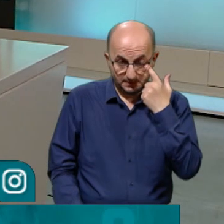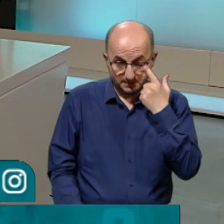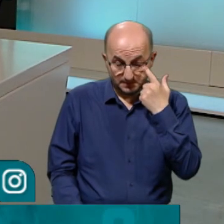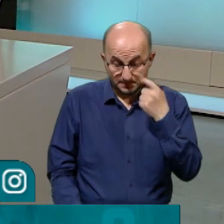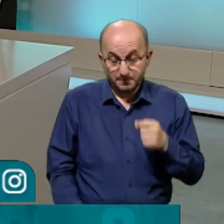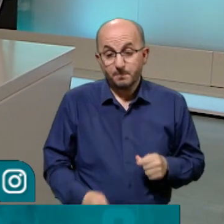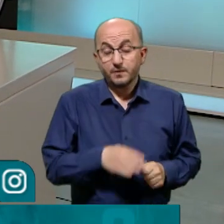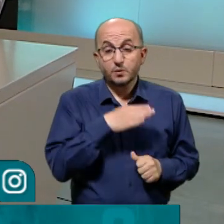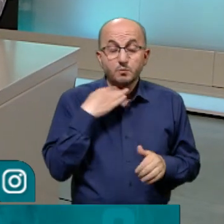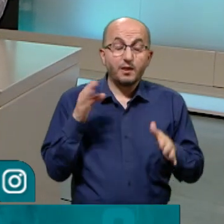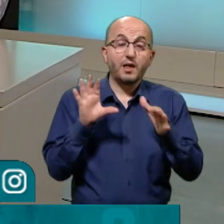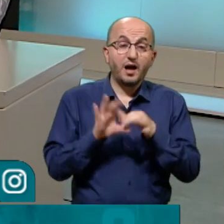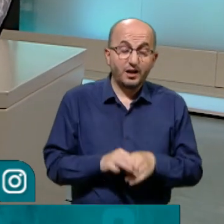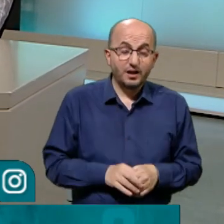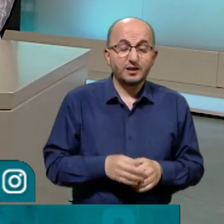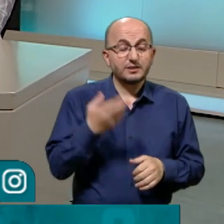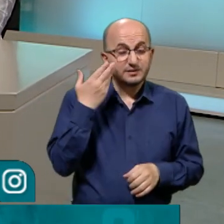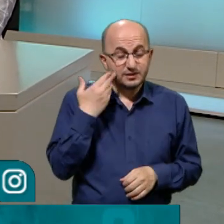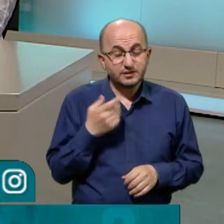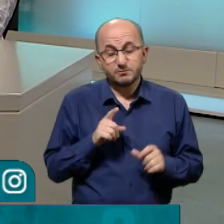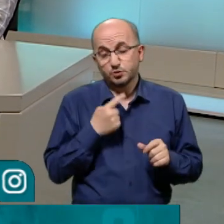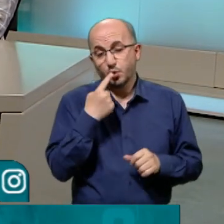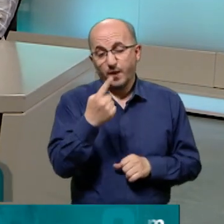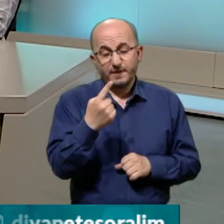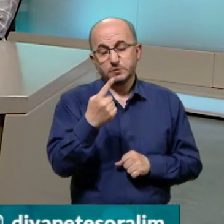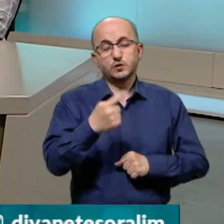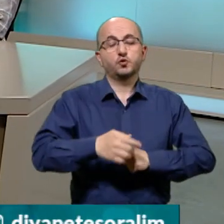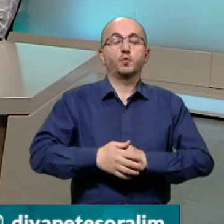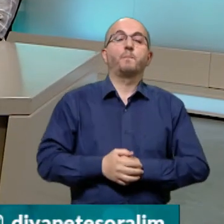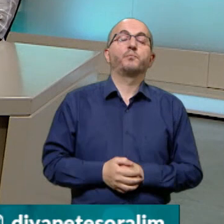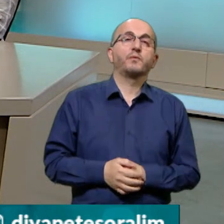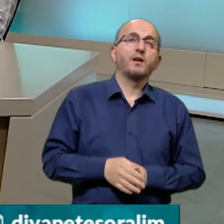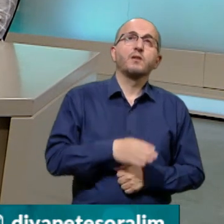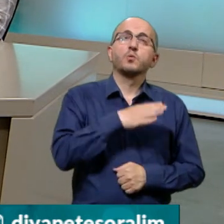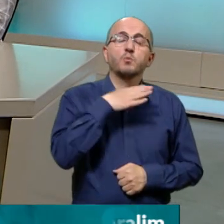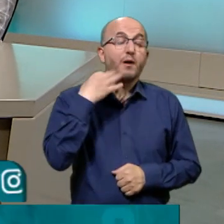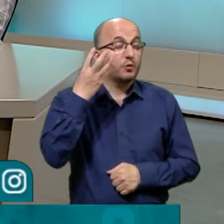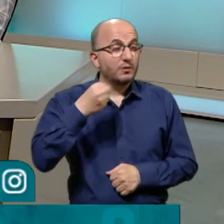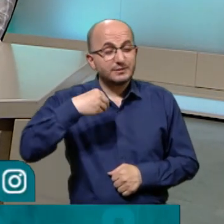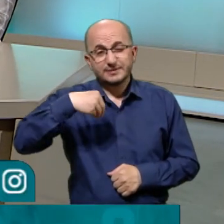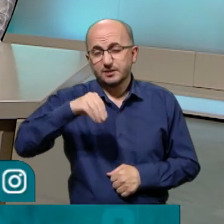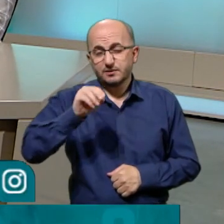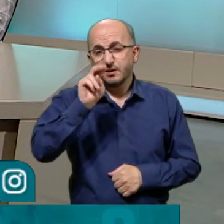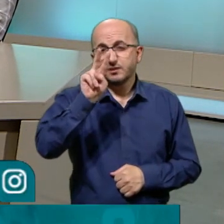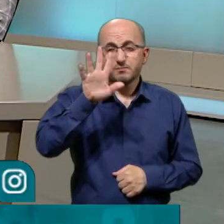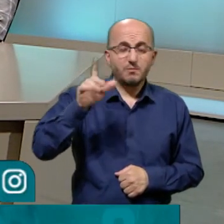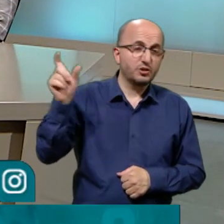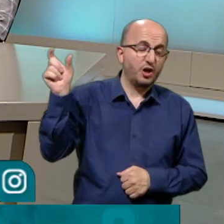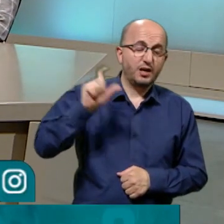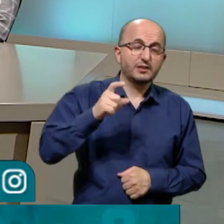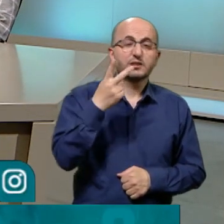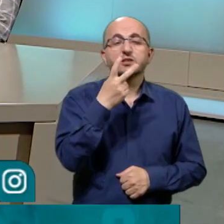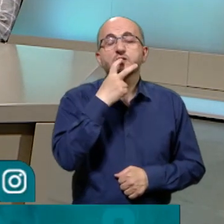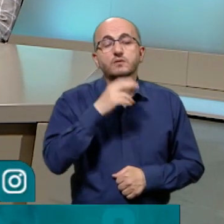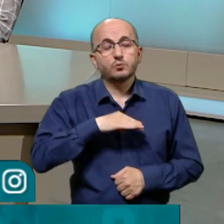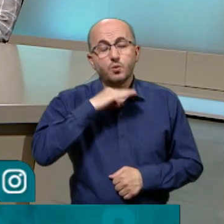Oy kurban alakalı bir izleyicimiz şöyle demiş hocam kurbanlık olarak satılan 25 aylık Yani iki